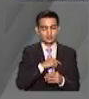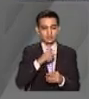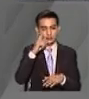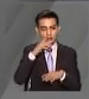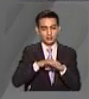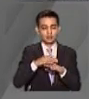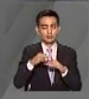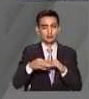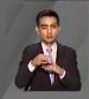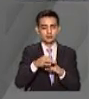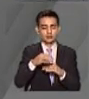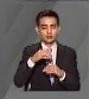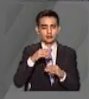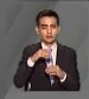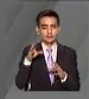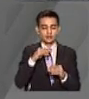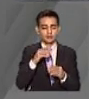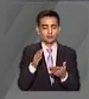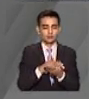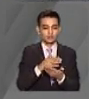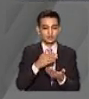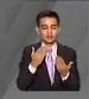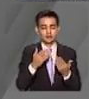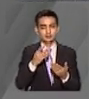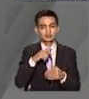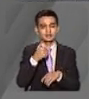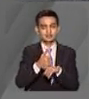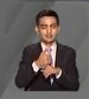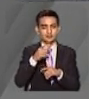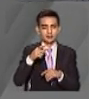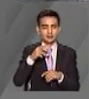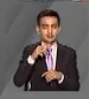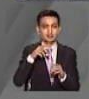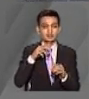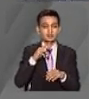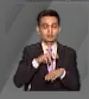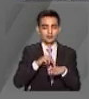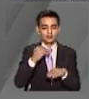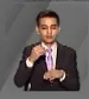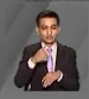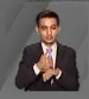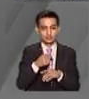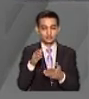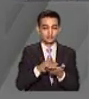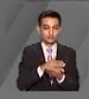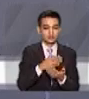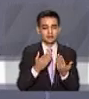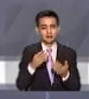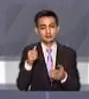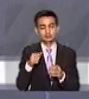областного уровня могут назначать и отстранять начальников департаментов полиции по представлению МВД.